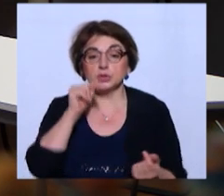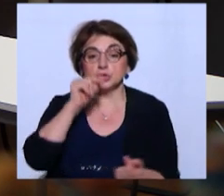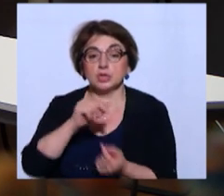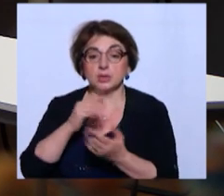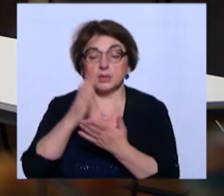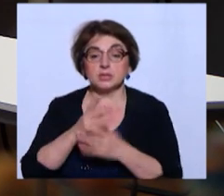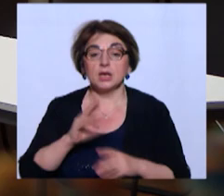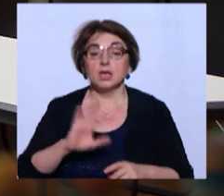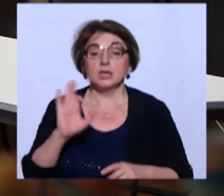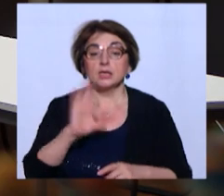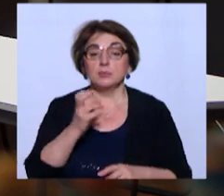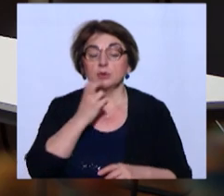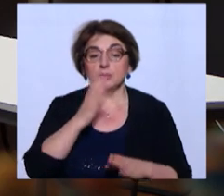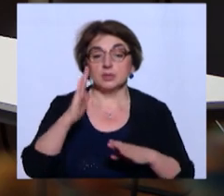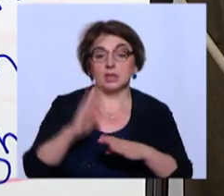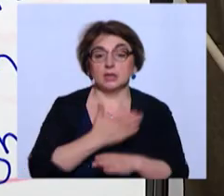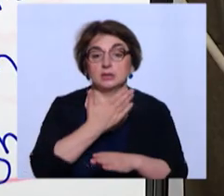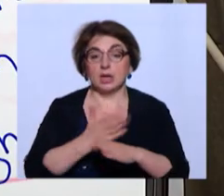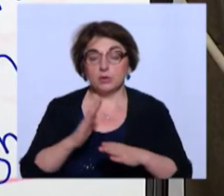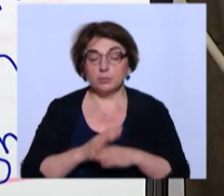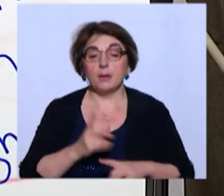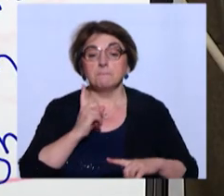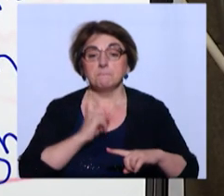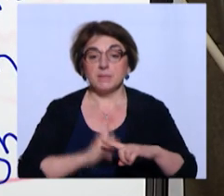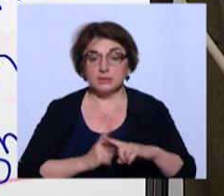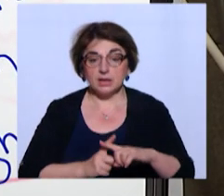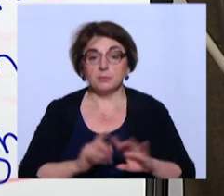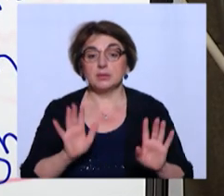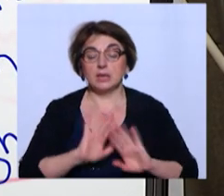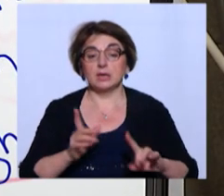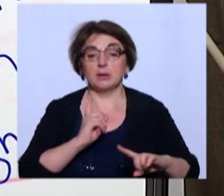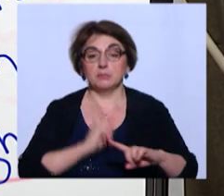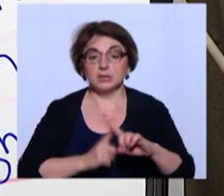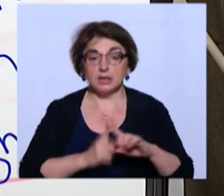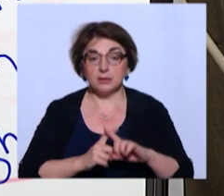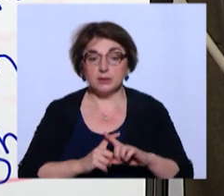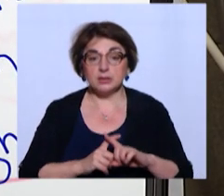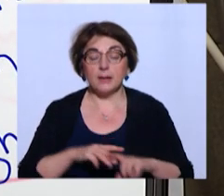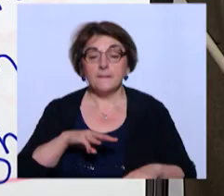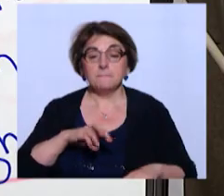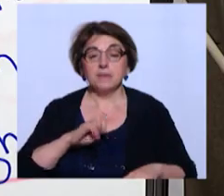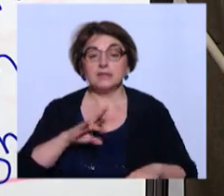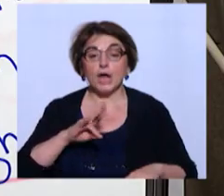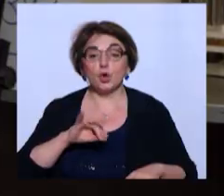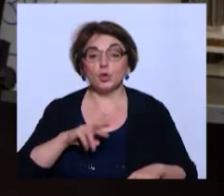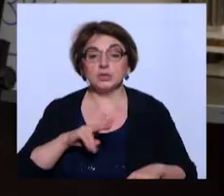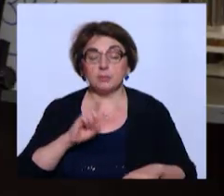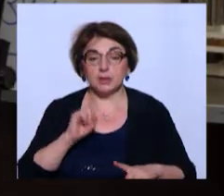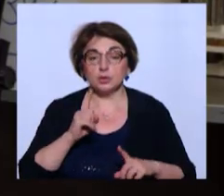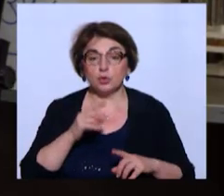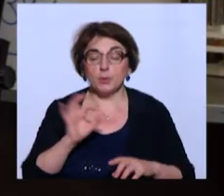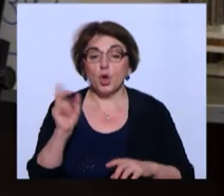ეს ელემენტები იყოფიან მეტალებად, არამეტალებად და მეტალოიდებად. შეხედეთ, ანუ ლურჯ